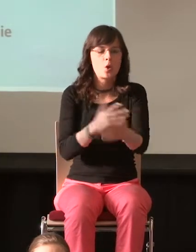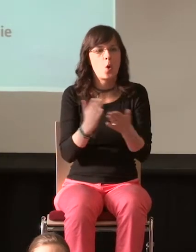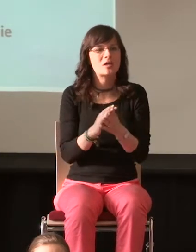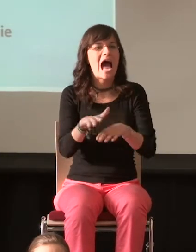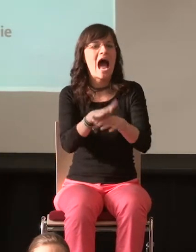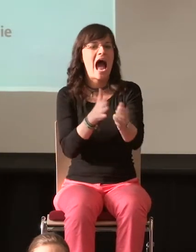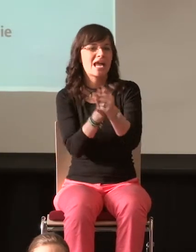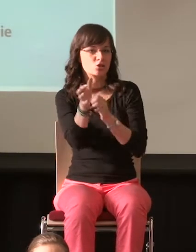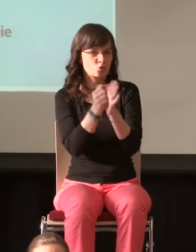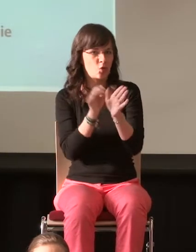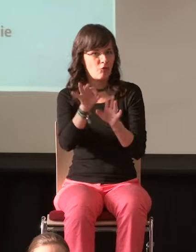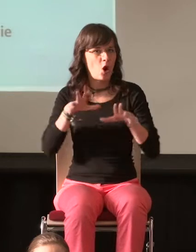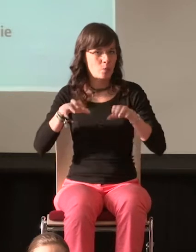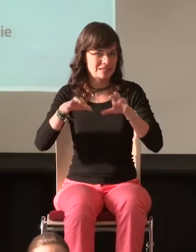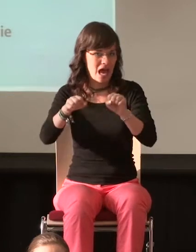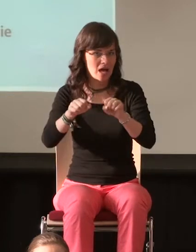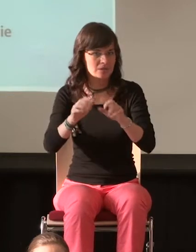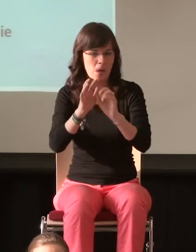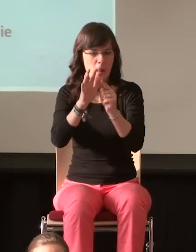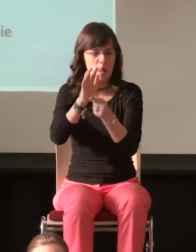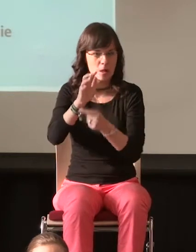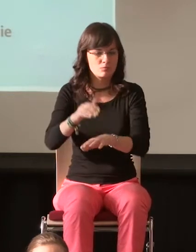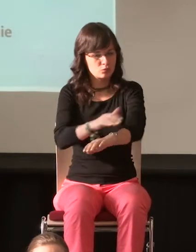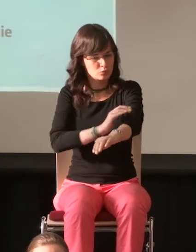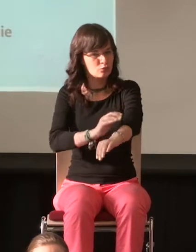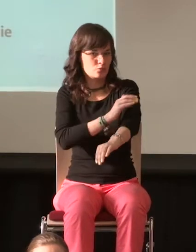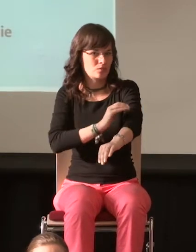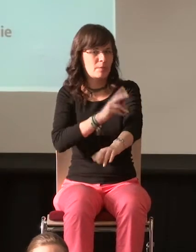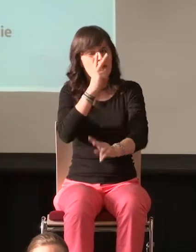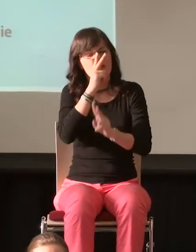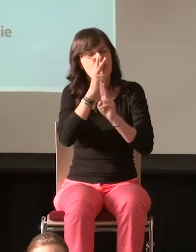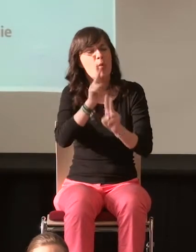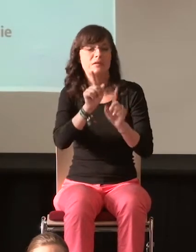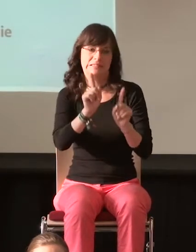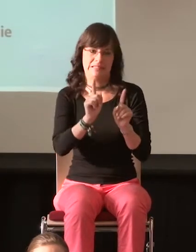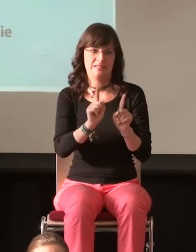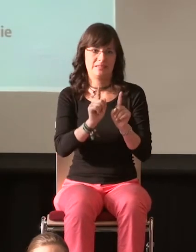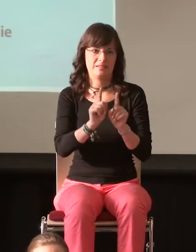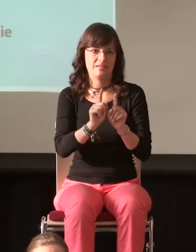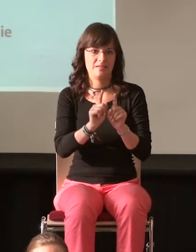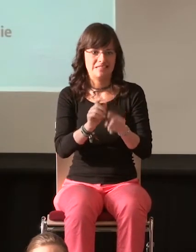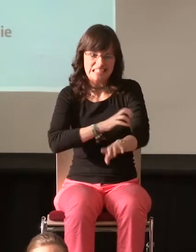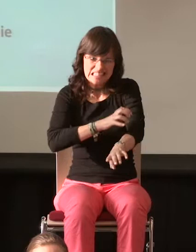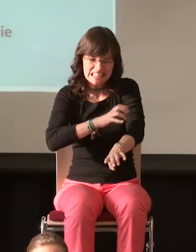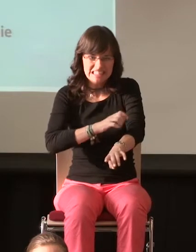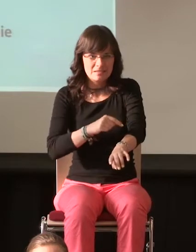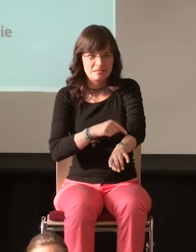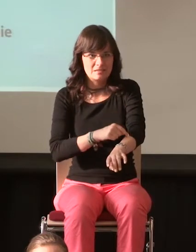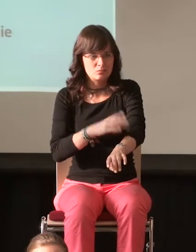Massagehandschuhe, ja, bitte auch da sehr vorsichtig arbeiten bei diesen mechanischen Reizen,